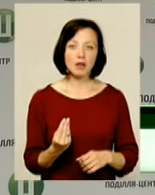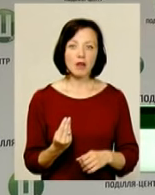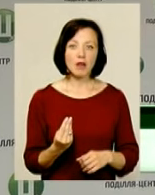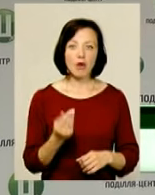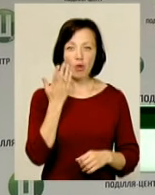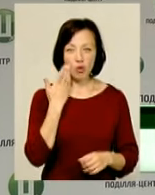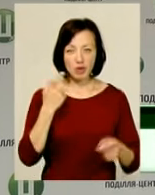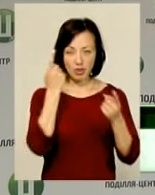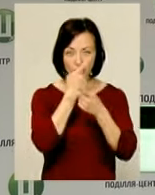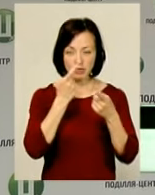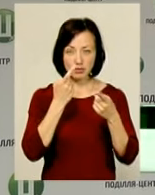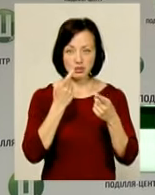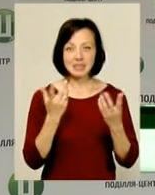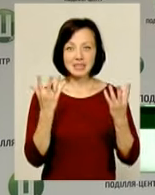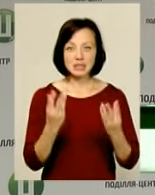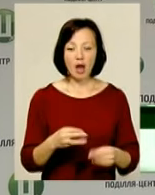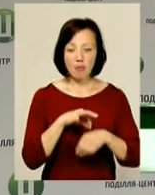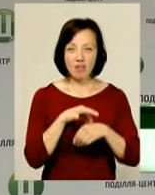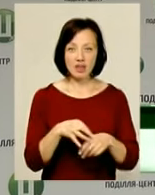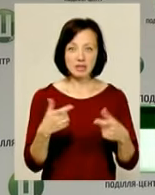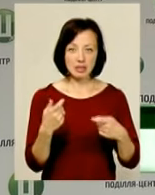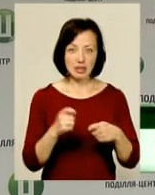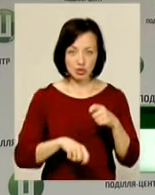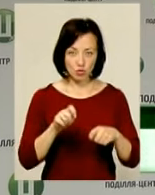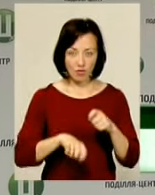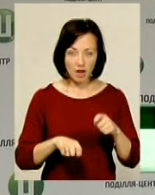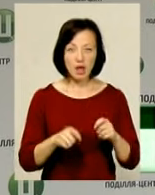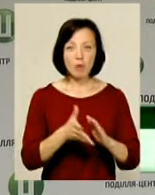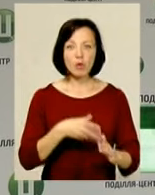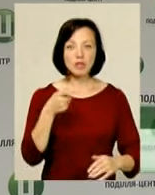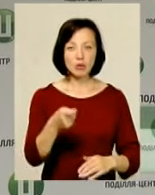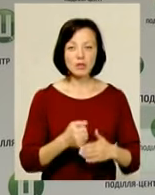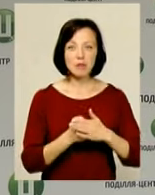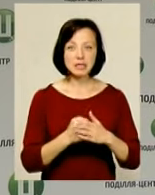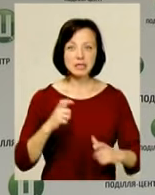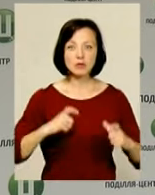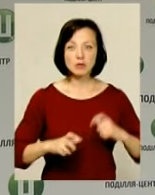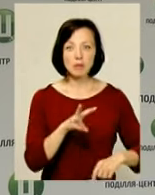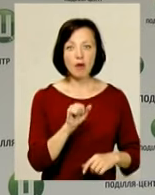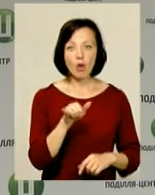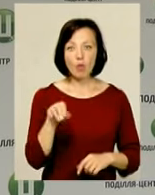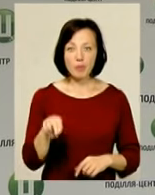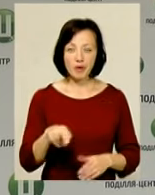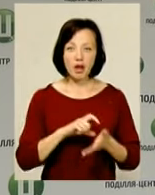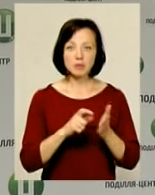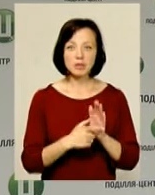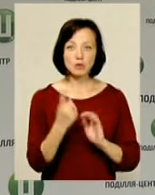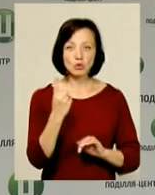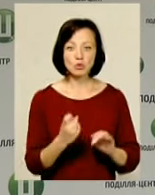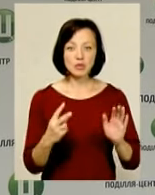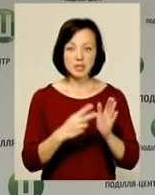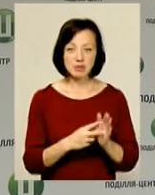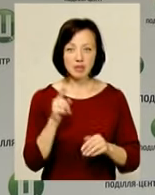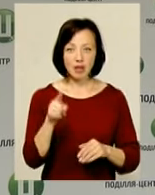дня проведення тестування. Подаються на базі інституту МАУП, кабінет 107.